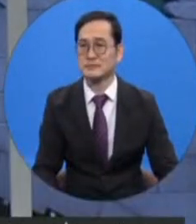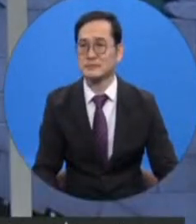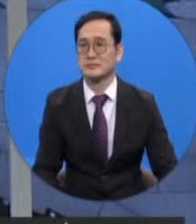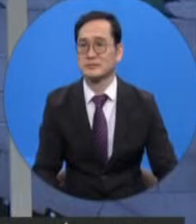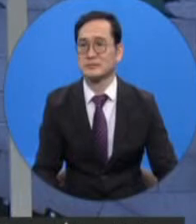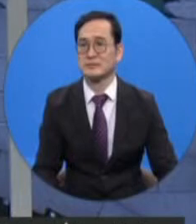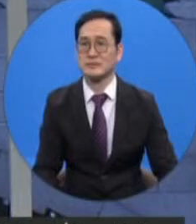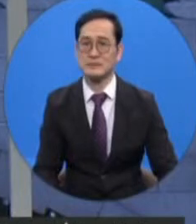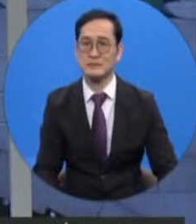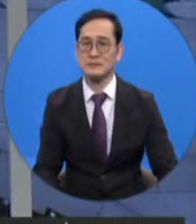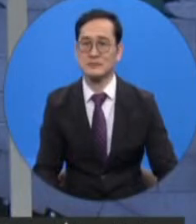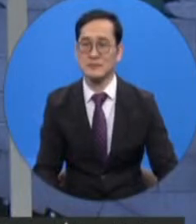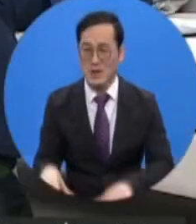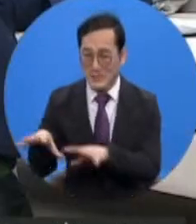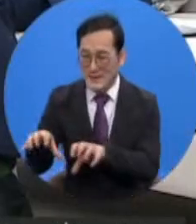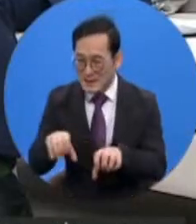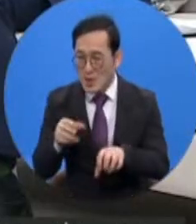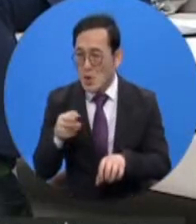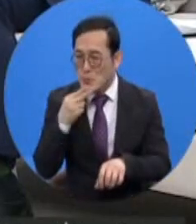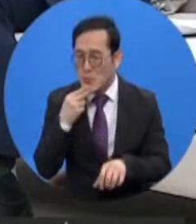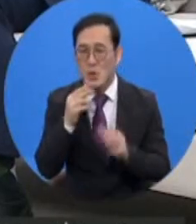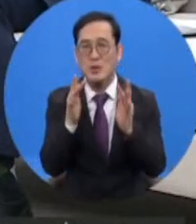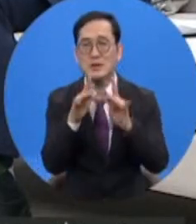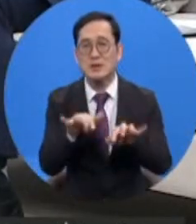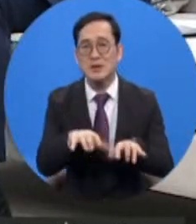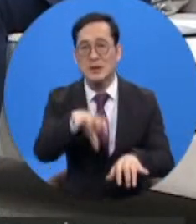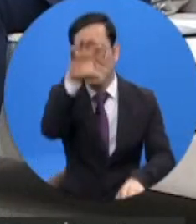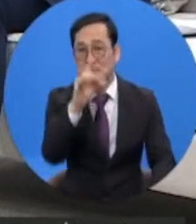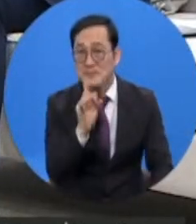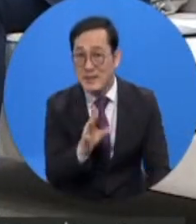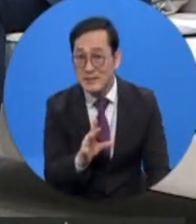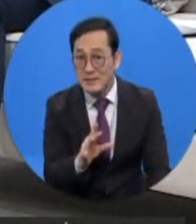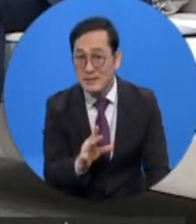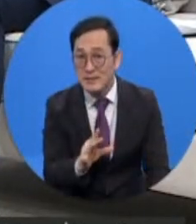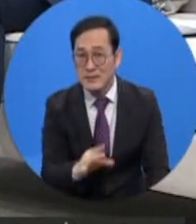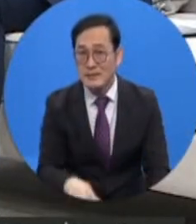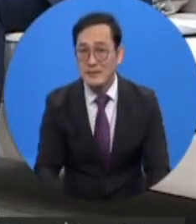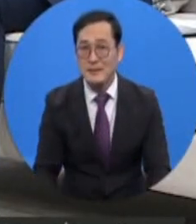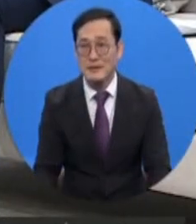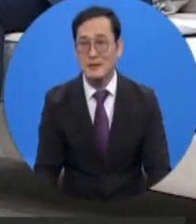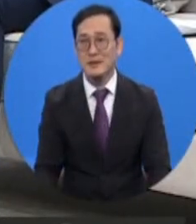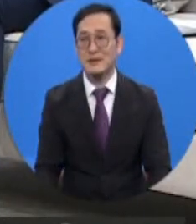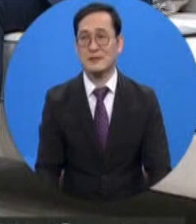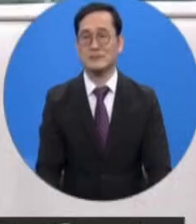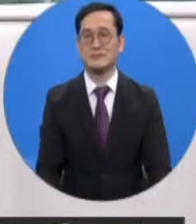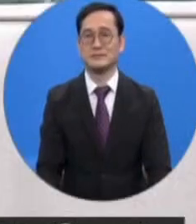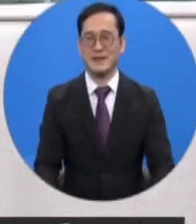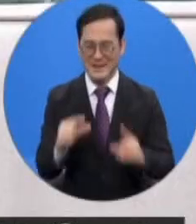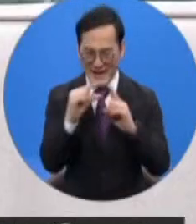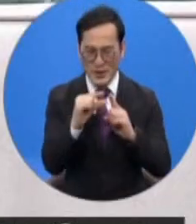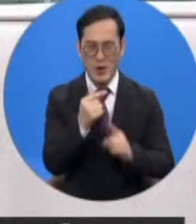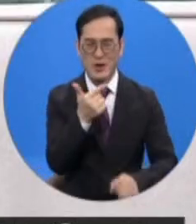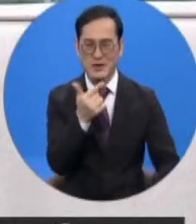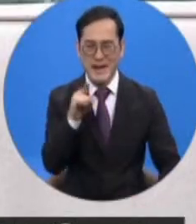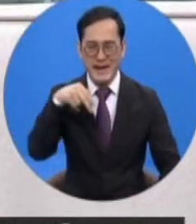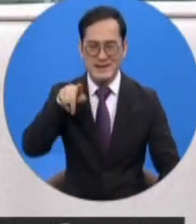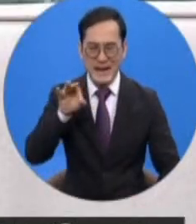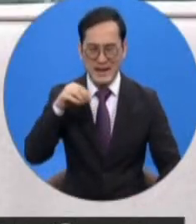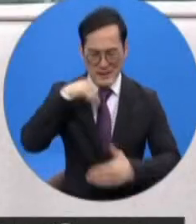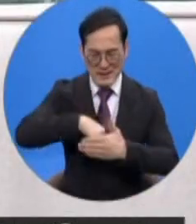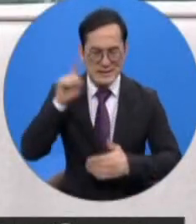받은 것처럼 글만 올렸다는 겁니까? 지금 이제 내용을 종합해 보면 뭐 내상은 없었다라고 하는 언어를 표현해